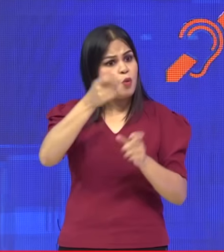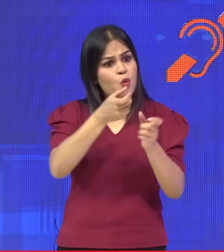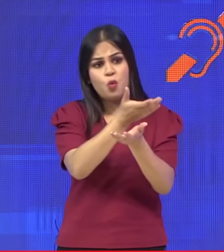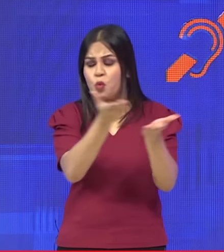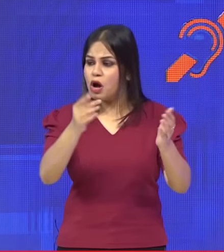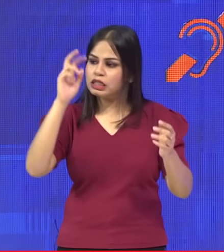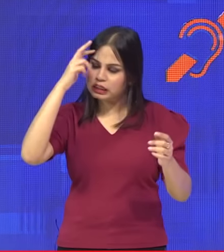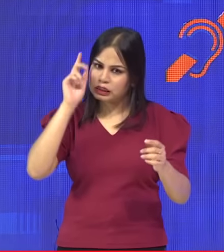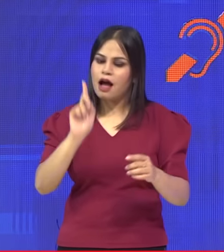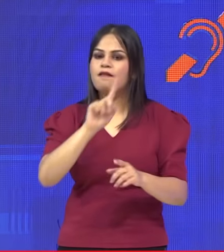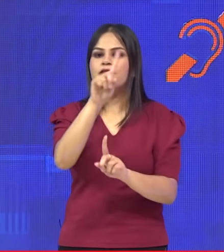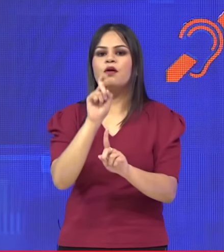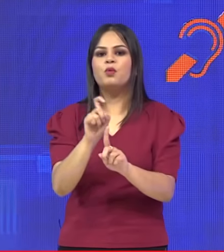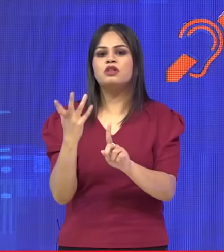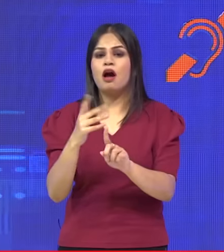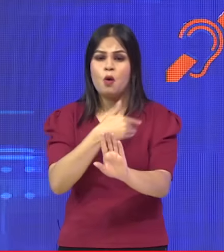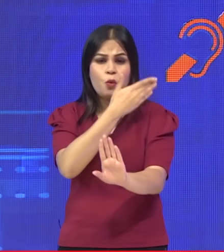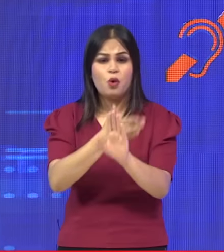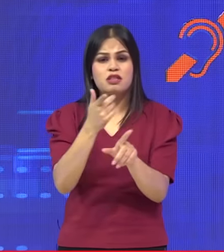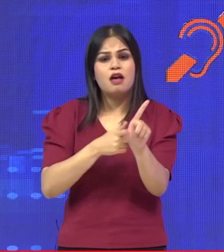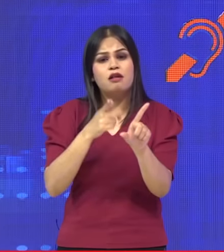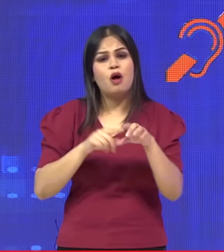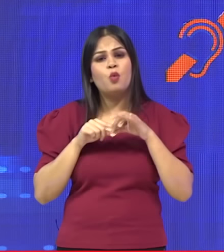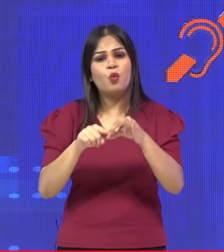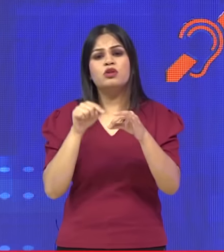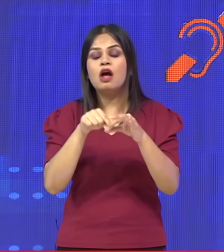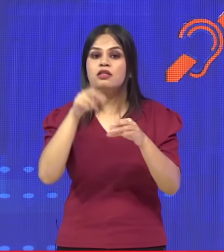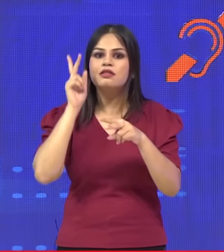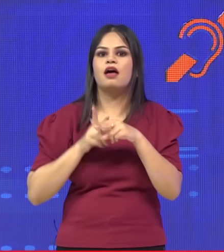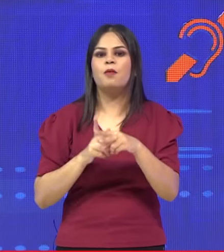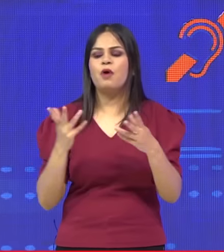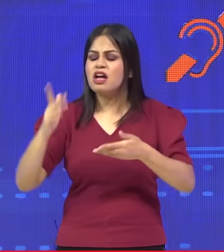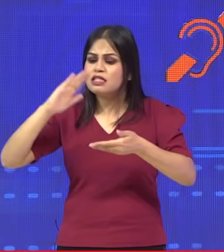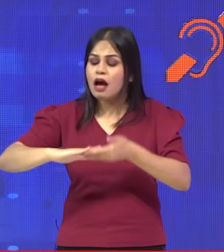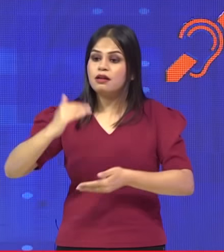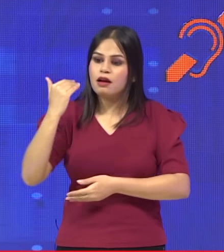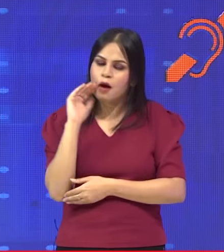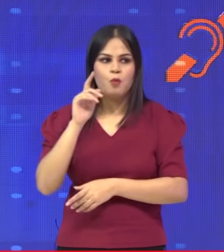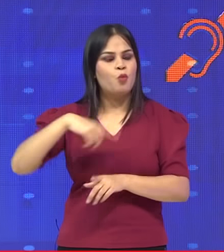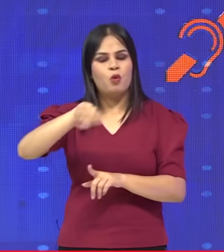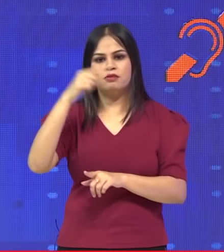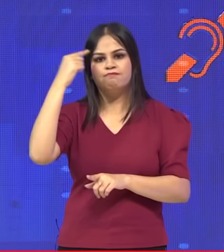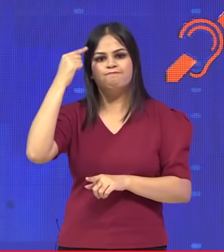और कई साल से यह सवाल है की सलमान खान की शादी कब होगी